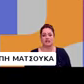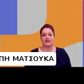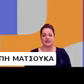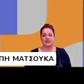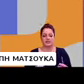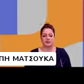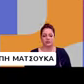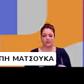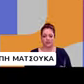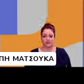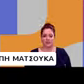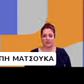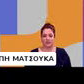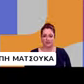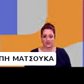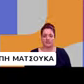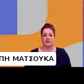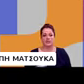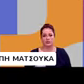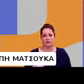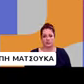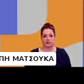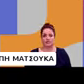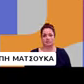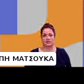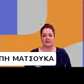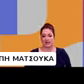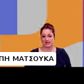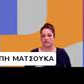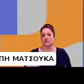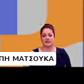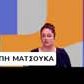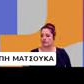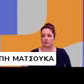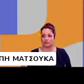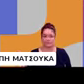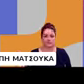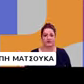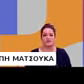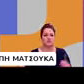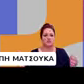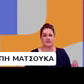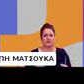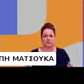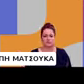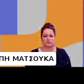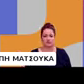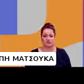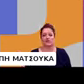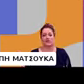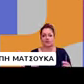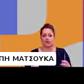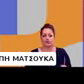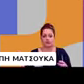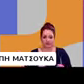Δεν σημαίνει ότι αυτό που θα δείτε μπορεί να ισχύει σε ένα χρόνο από τώρα, γιατί μπορεί να έχει αλλάξει ο τρόπος ασφάλισης, η κλίμακες ή